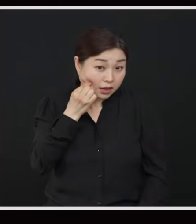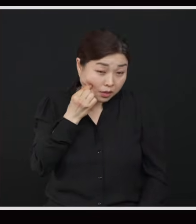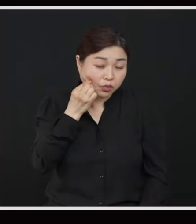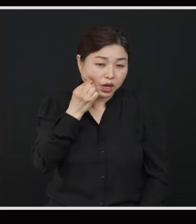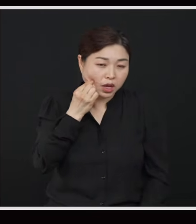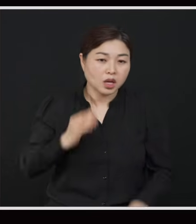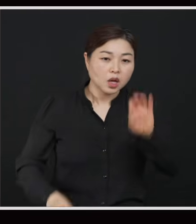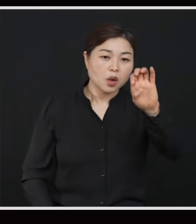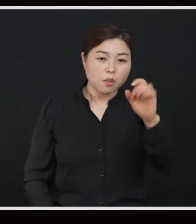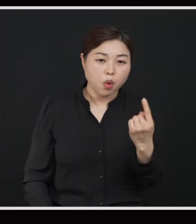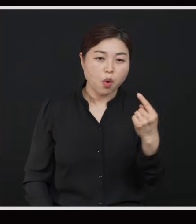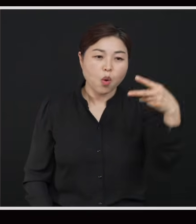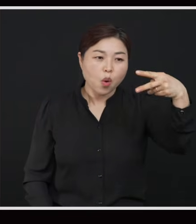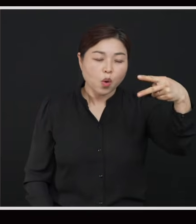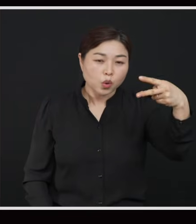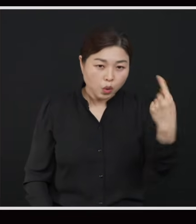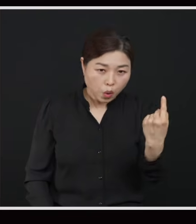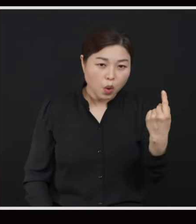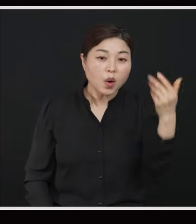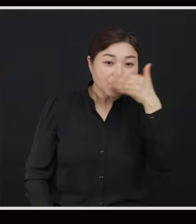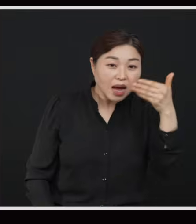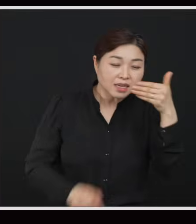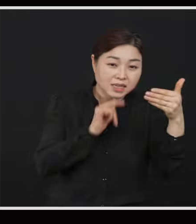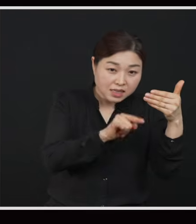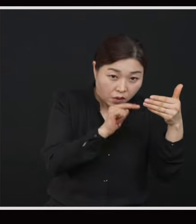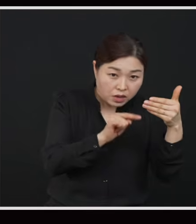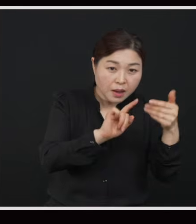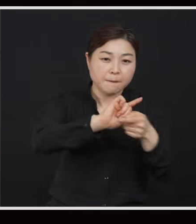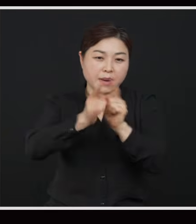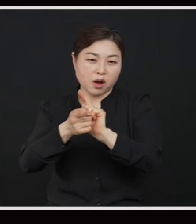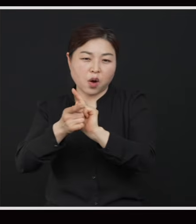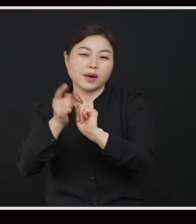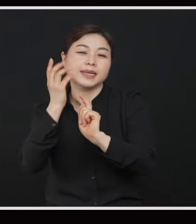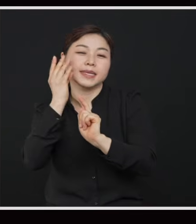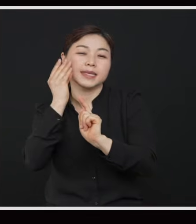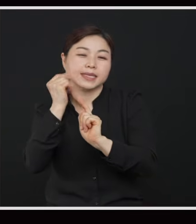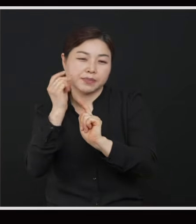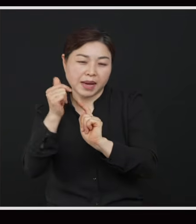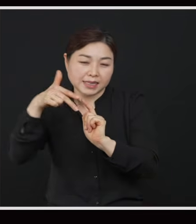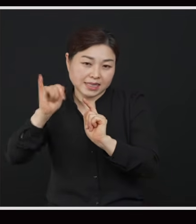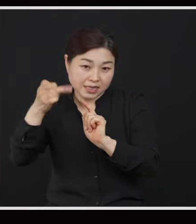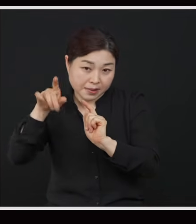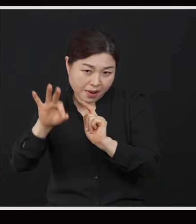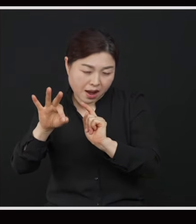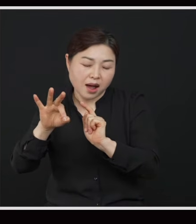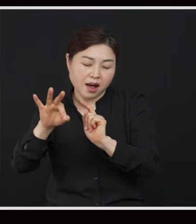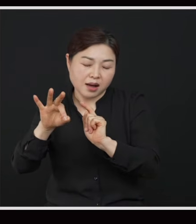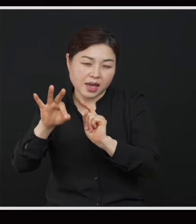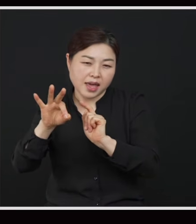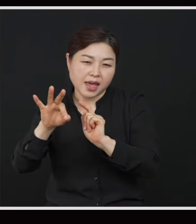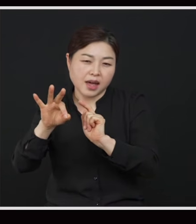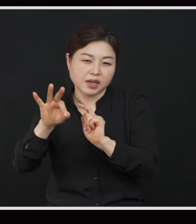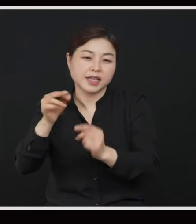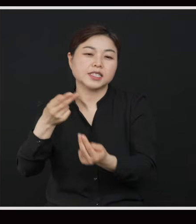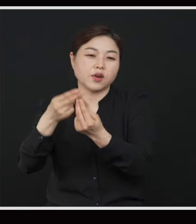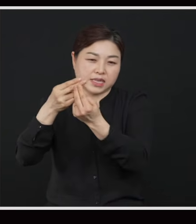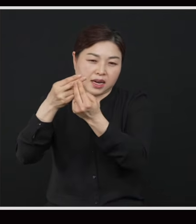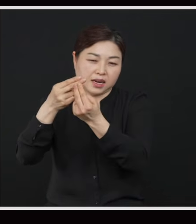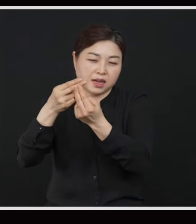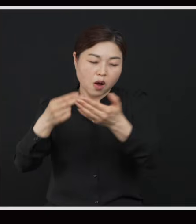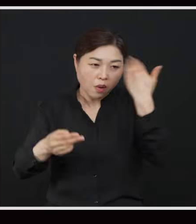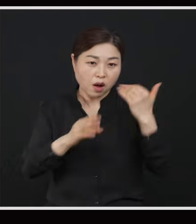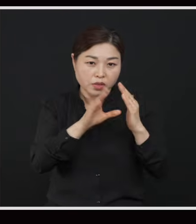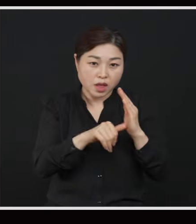포도당이 많을 땐 그걸 다 지방으로 바꿉니다. 그래 지방 세포에다가 이렇게 저장을 해요. 그래야지 몸이